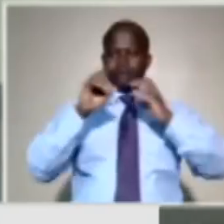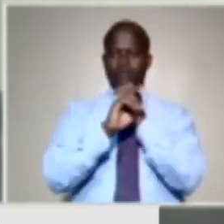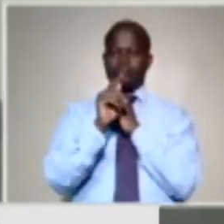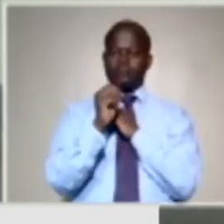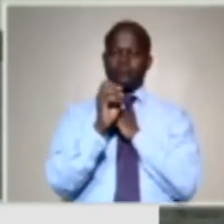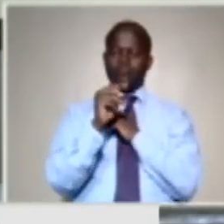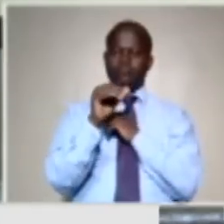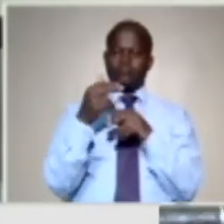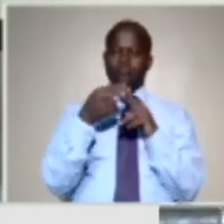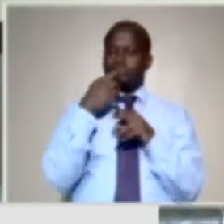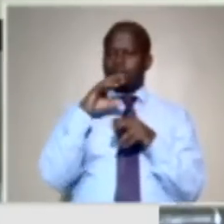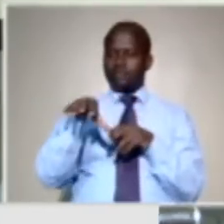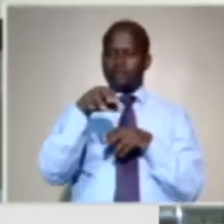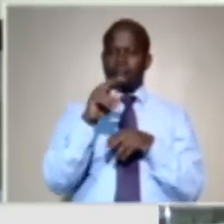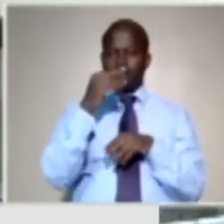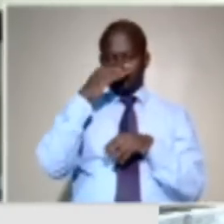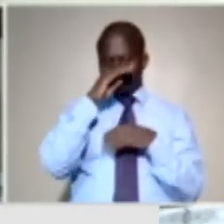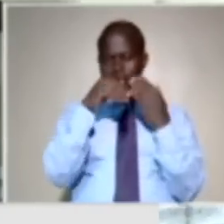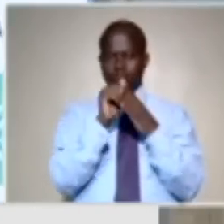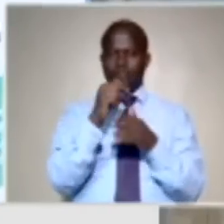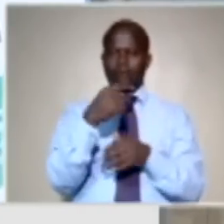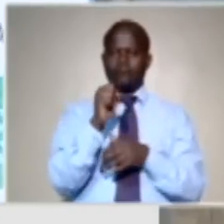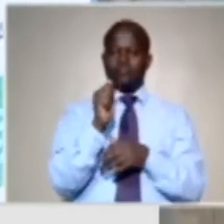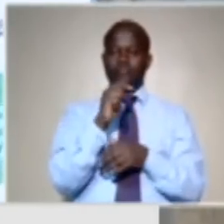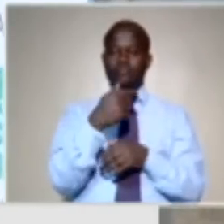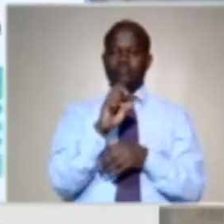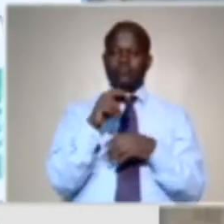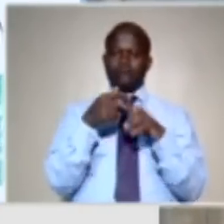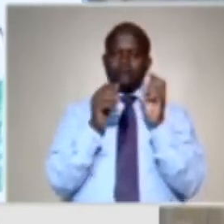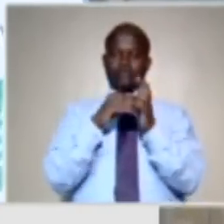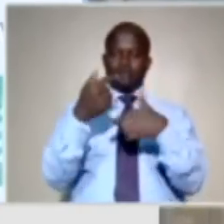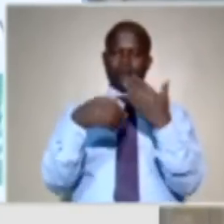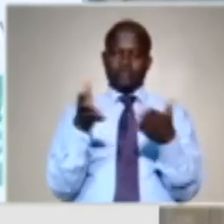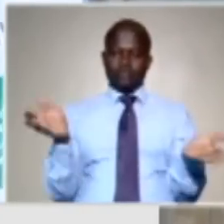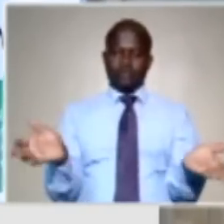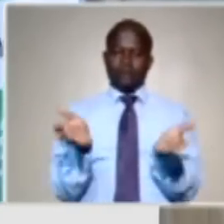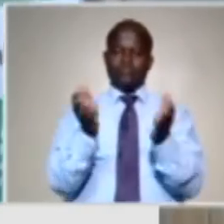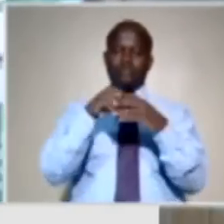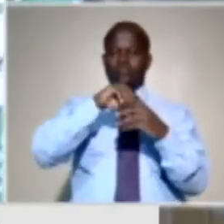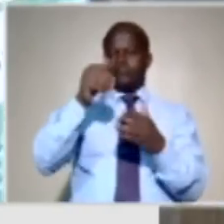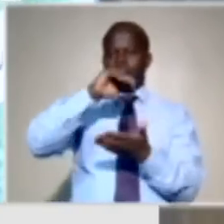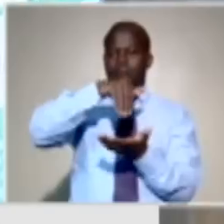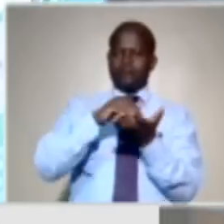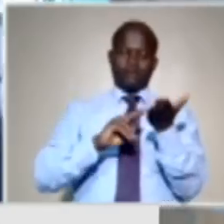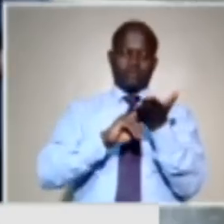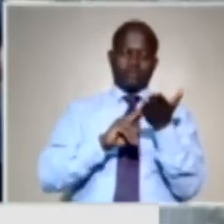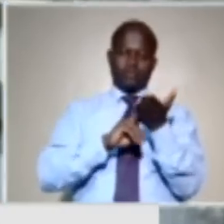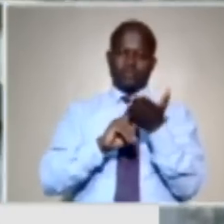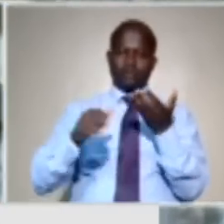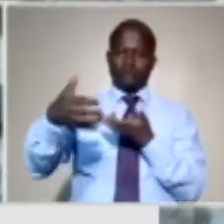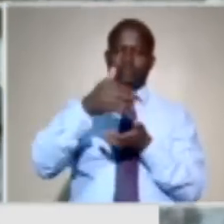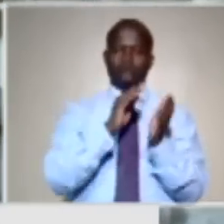Kamonyi, Ruhango, Nyanza ndetse na Gisagara. Ndetse hakaba hakomeje ubukangurambaga no mu bindi bigo bikoresha inkwi mu